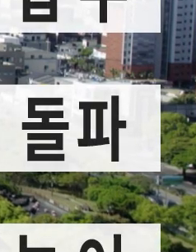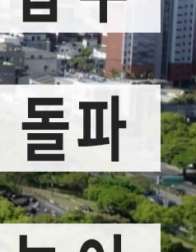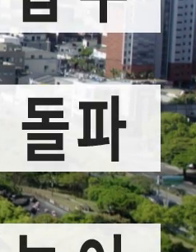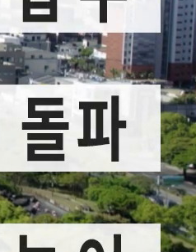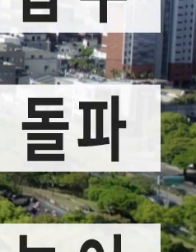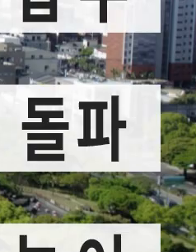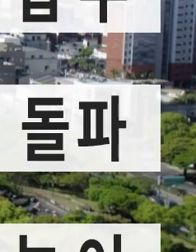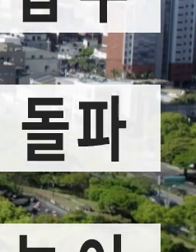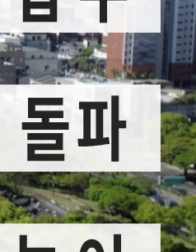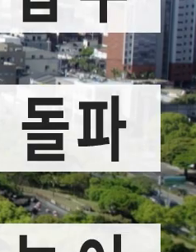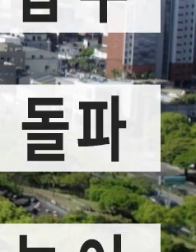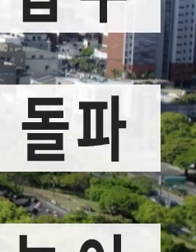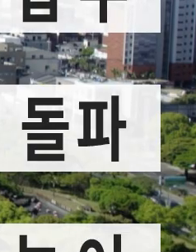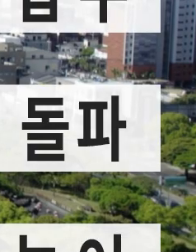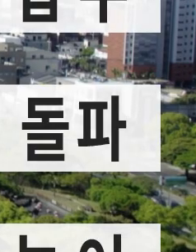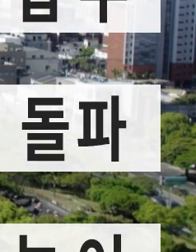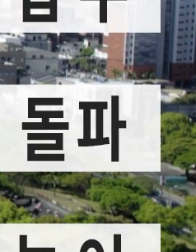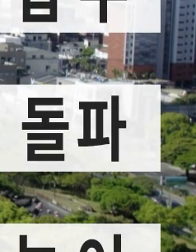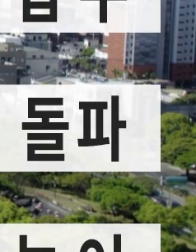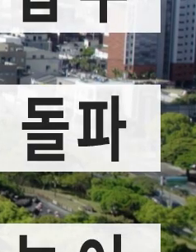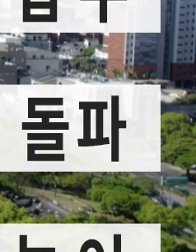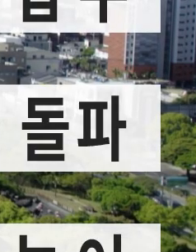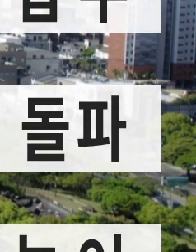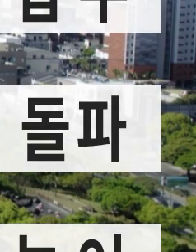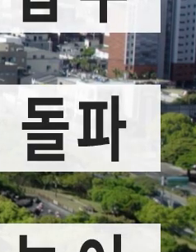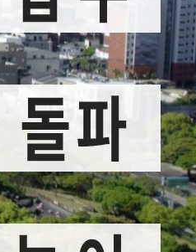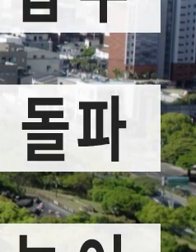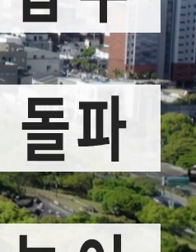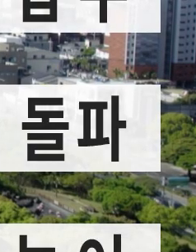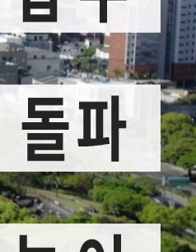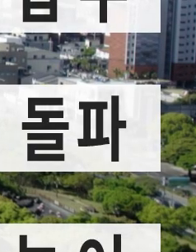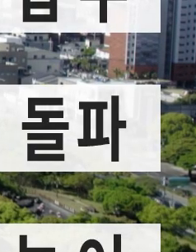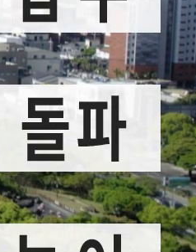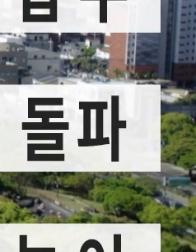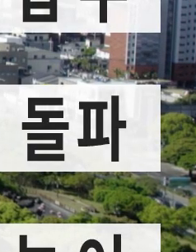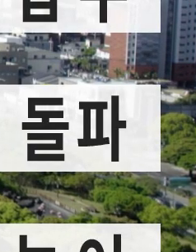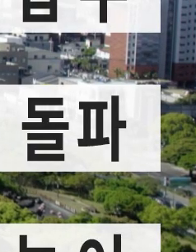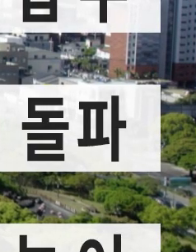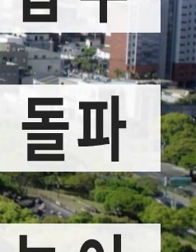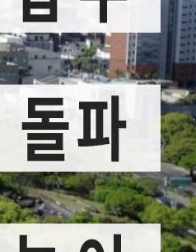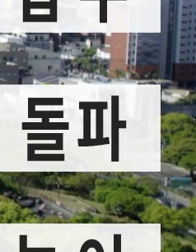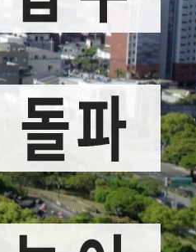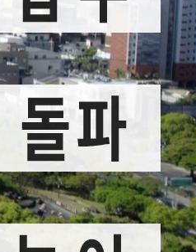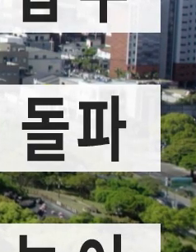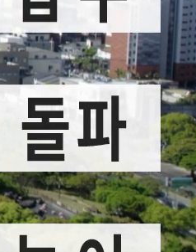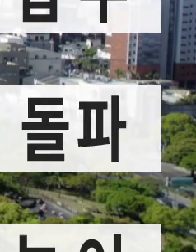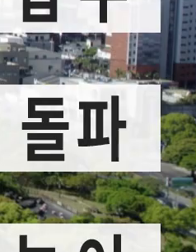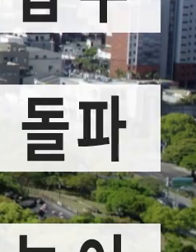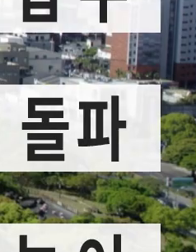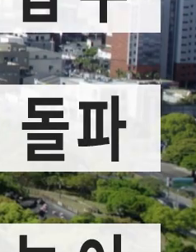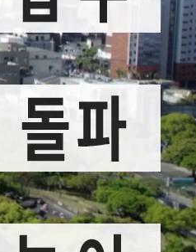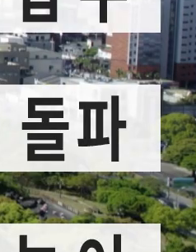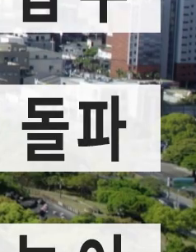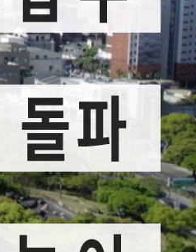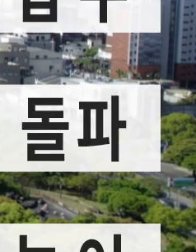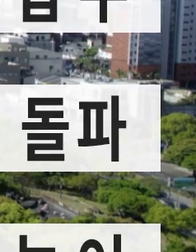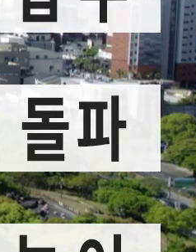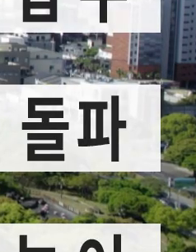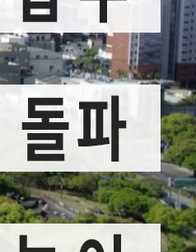제주특별자치도가 추진하는 가족 친화 인센티브 제도, 제주가치음의 4개 기업이 새롭게 참여했습니다.